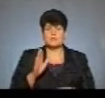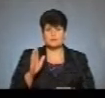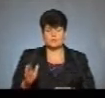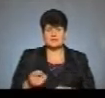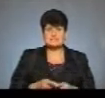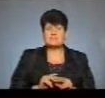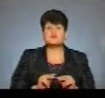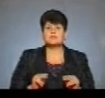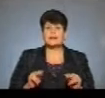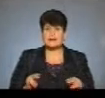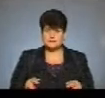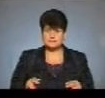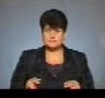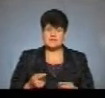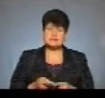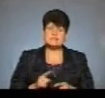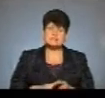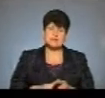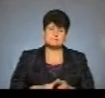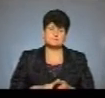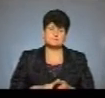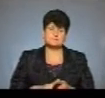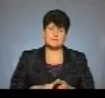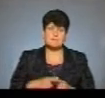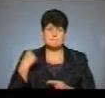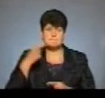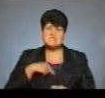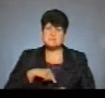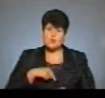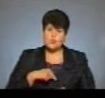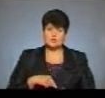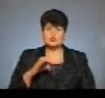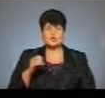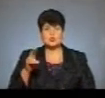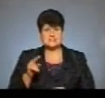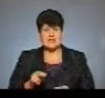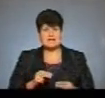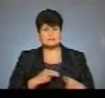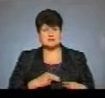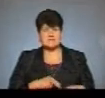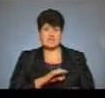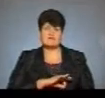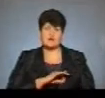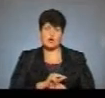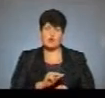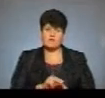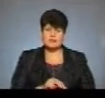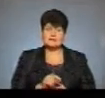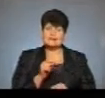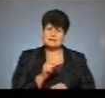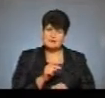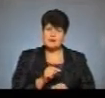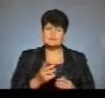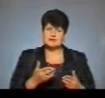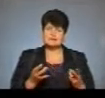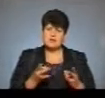Це вчителі, це психологи, це соціальні працівники, вихователі. Ну, там, де все-таки